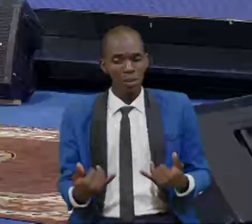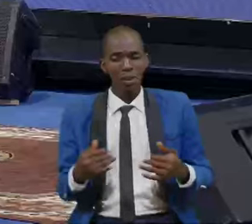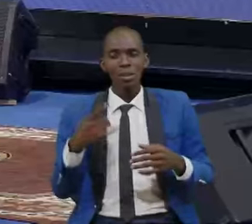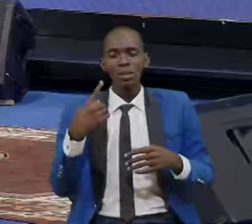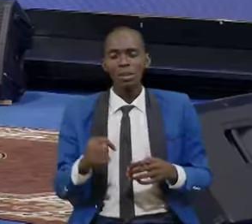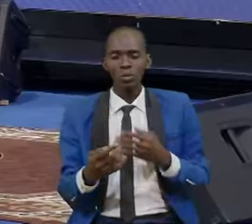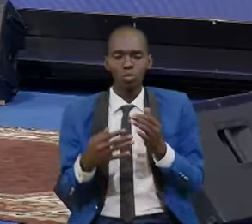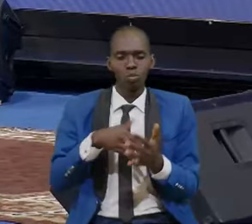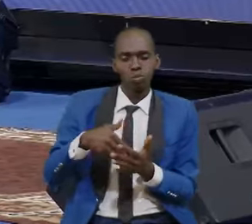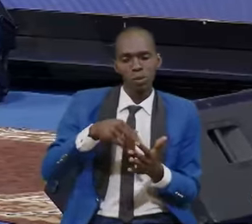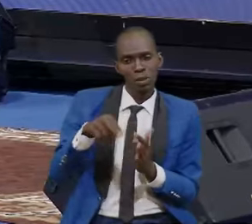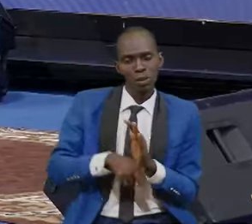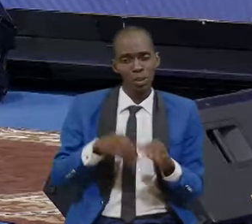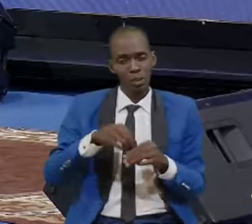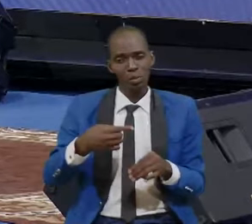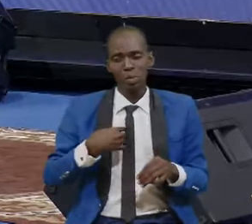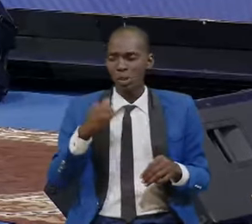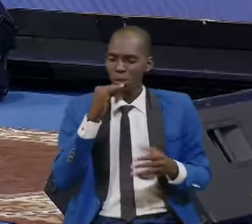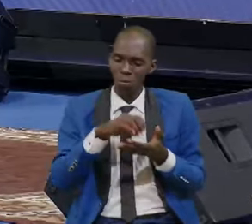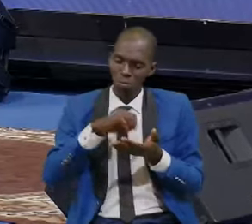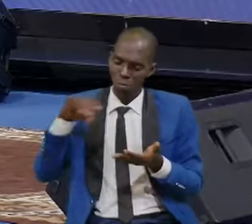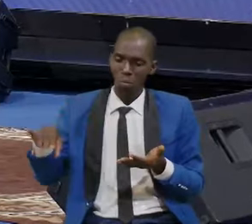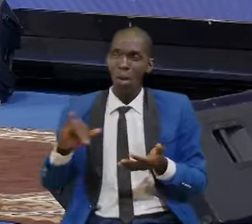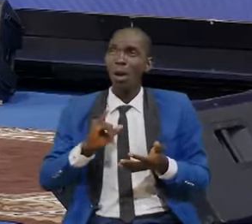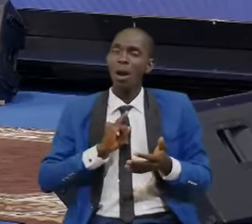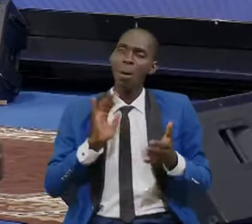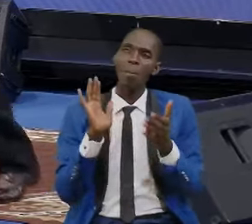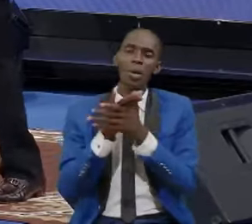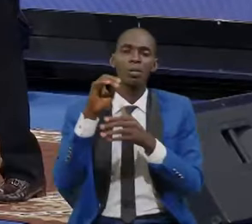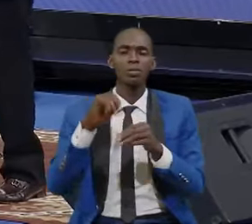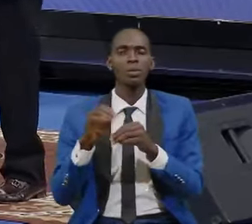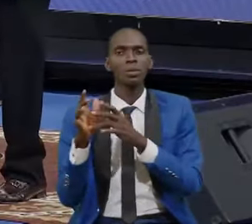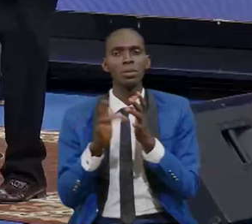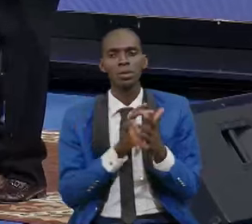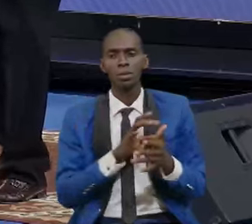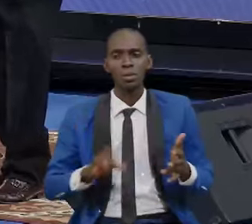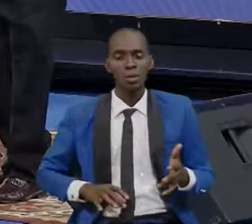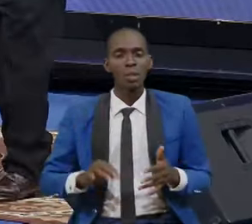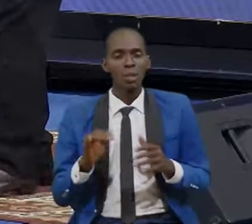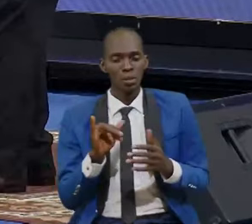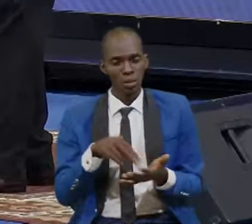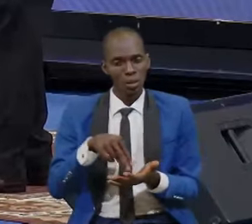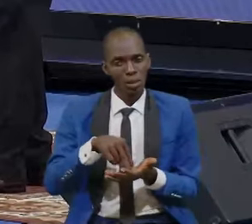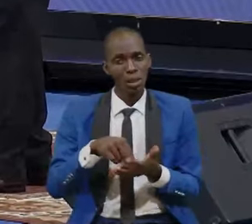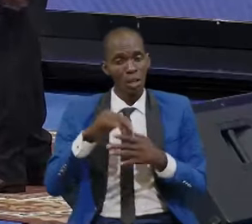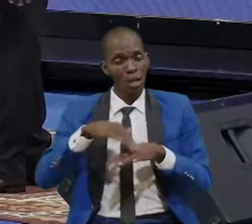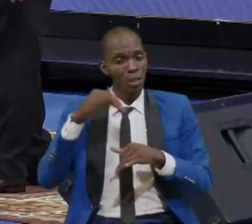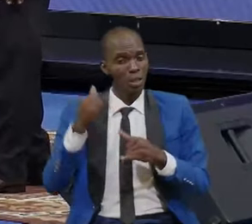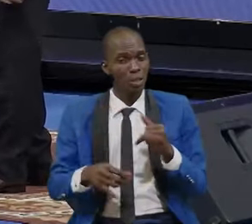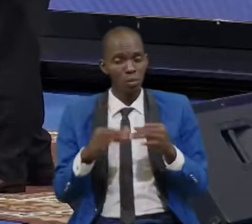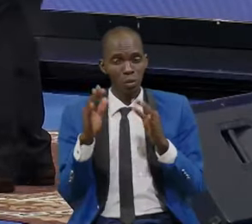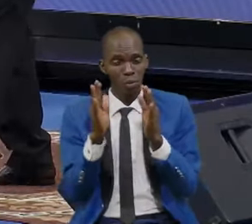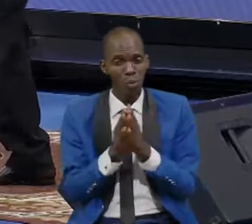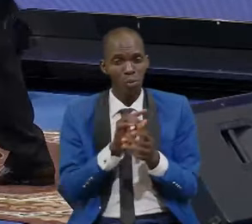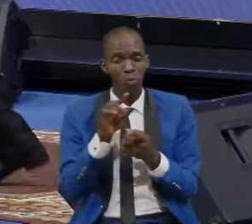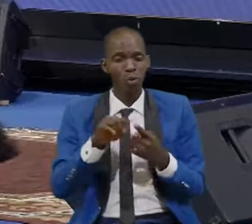Je crois au Seigneur Jésus-Christ. Alors mets-toi debout là où tu es. Je vais prier maintenant. Quand tu entendras le